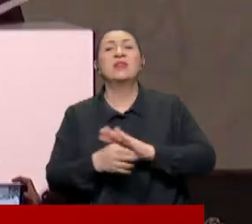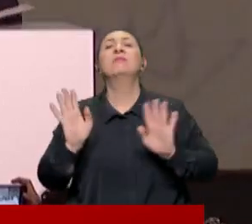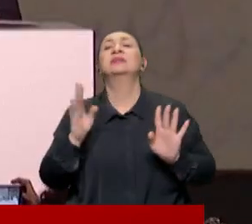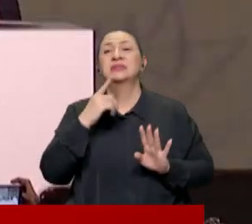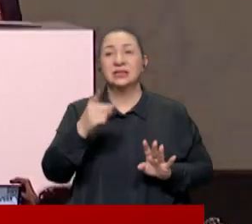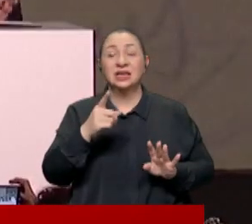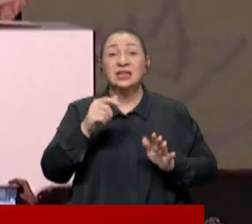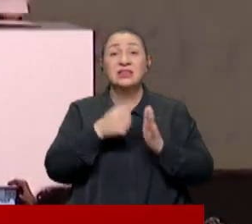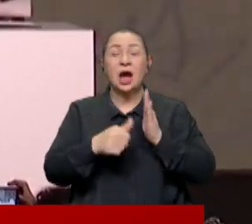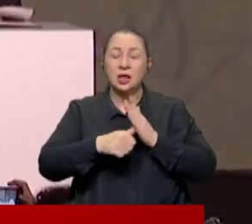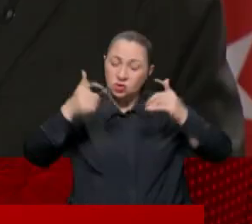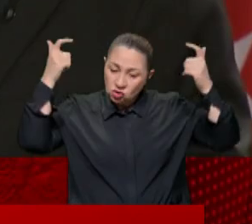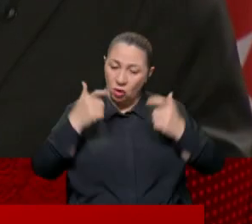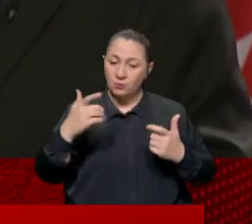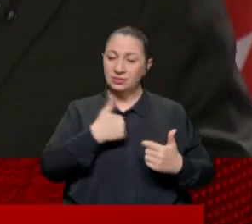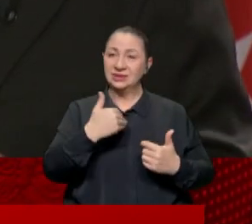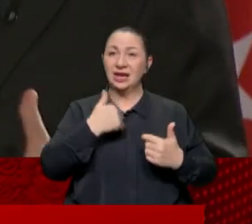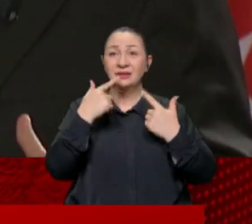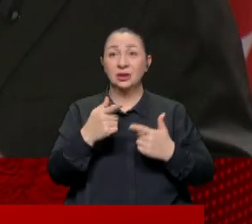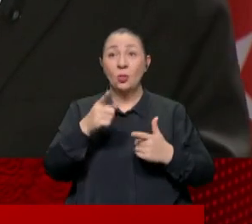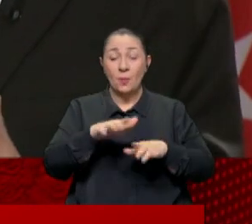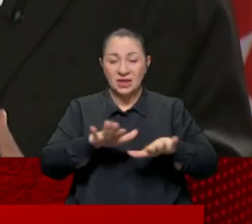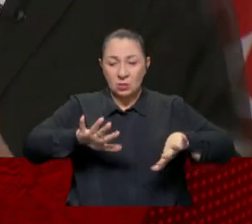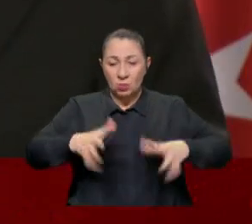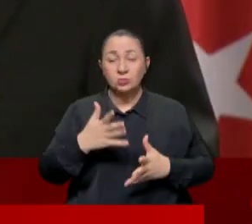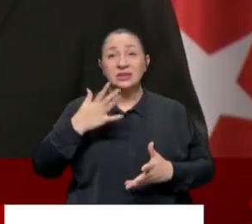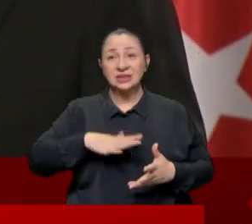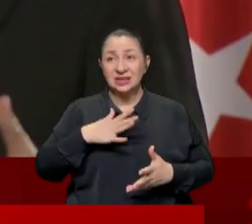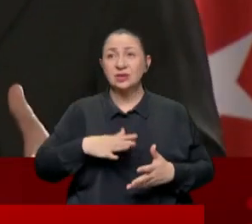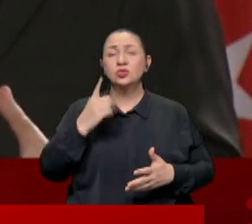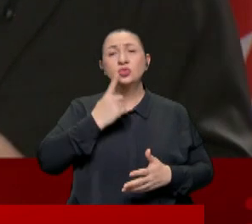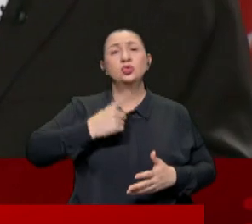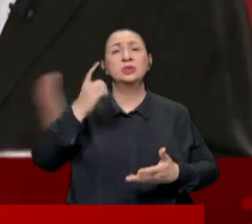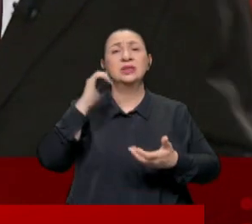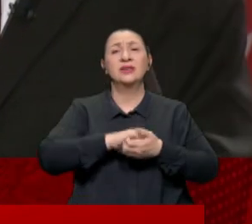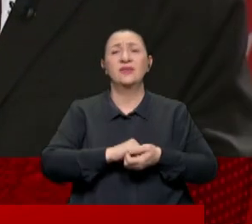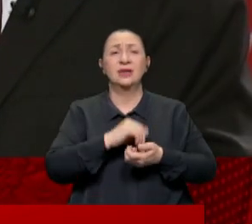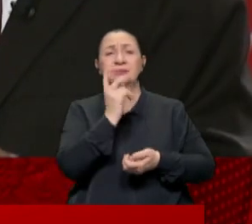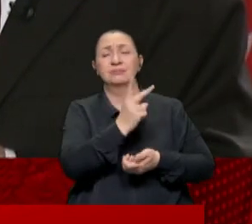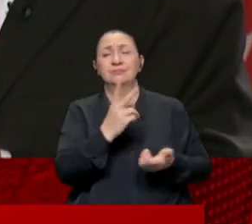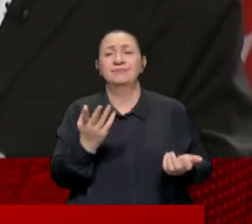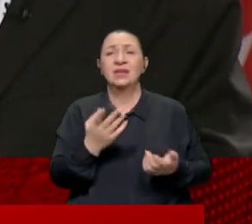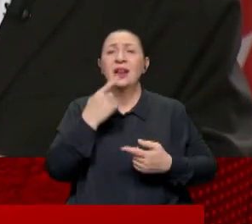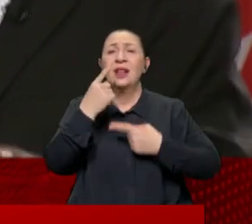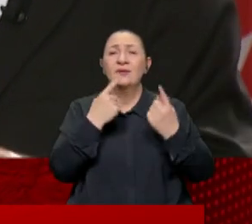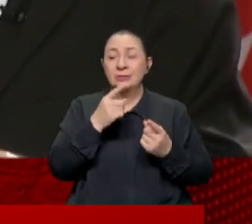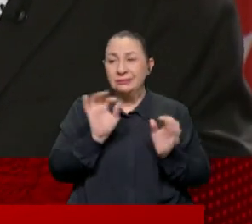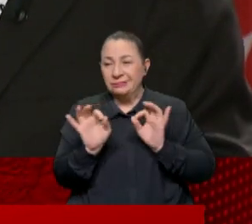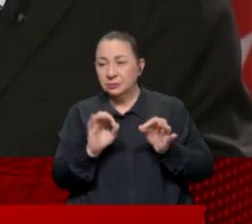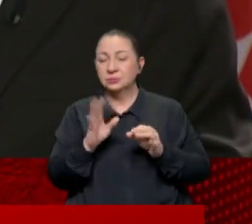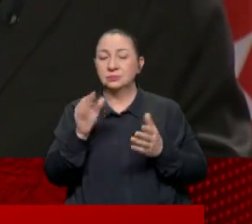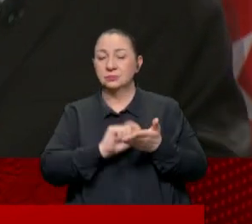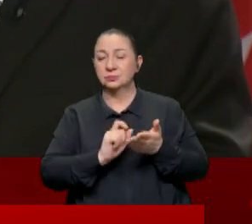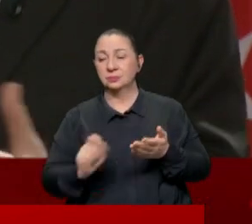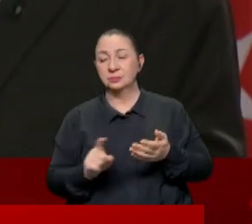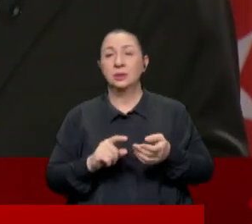dedi. Tarihi sorumluluğumuz var vurgusuyla. Masayı bozmak istediler. Cumhur İttifakı'nın aktörleri ya laflar taşıyarak ya da